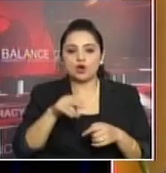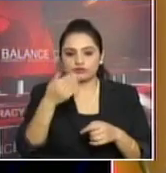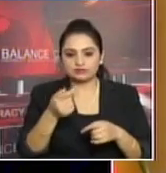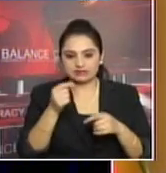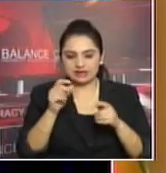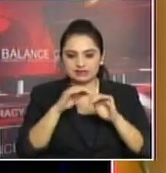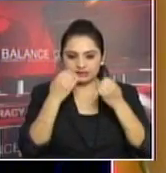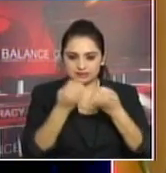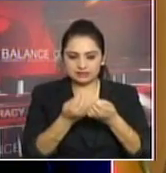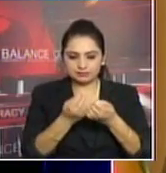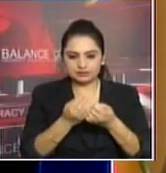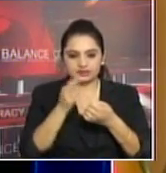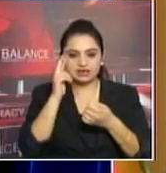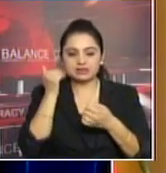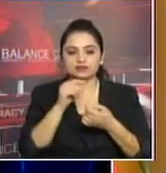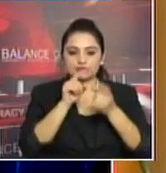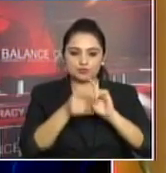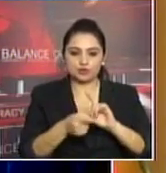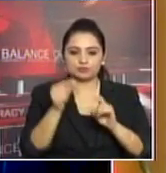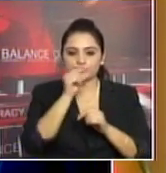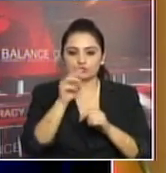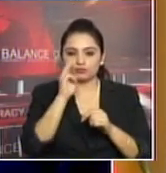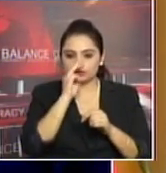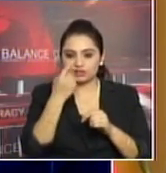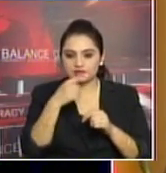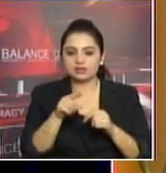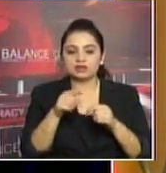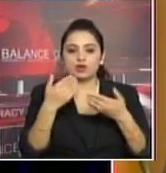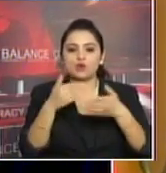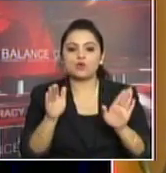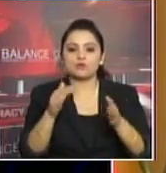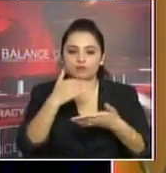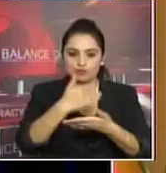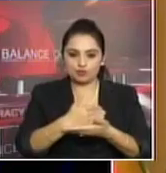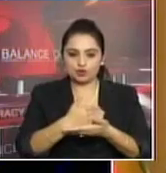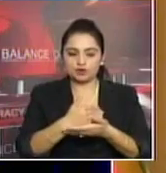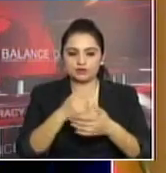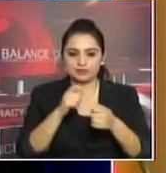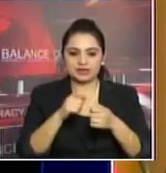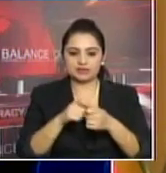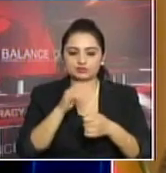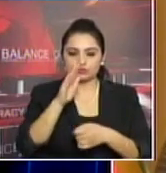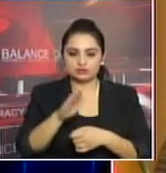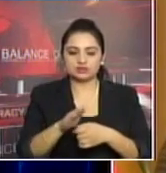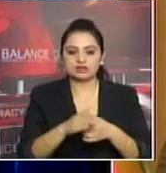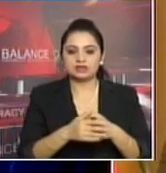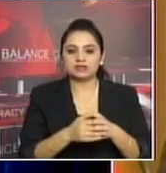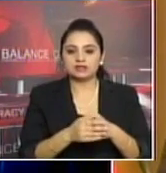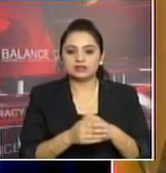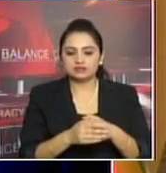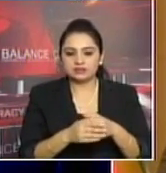सामाजिक, राजनीतिक परिवर्तनका सन्दर्भमा चाहिँ एउटा ब्लेमको पात्र चाहिँ हाम्रो ओपन बोर्डर पनि भएको छ, जुन मैले अहिले भनिसकेँ खासमा ओपन